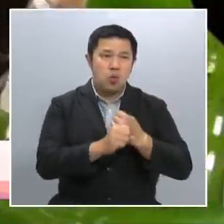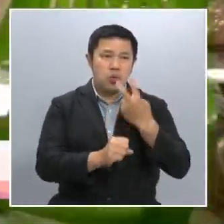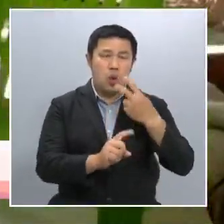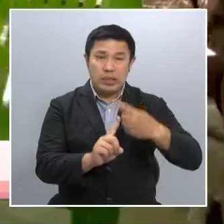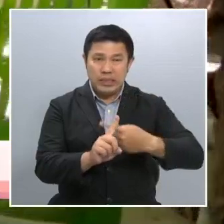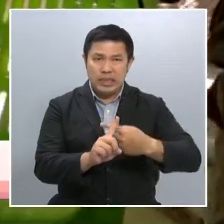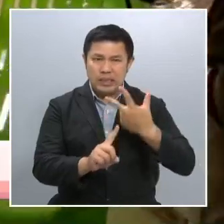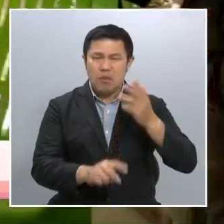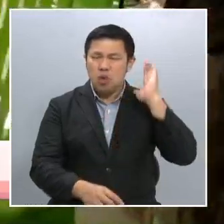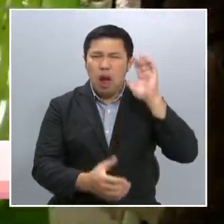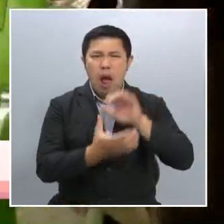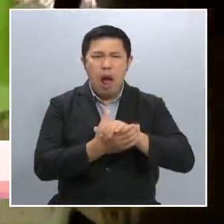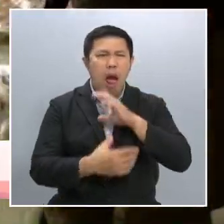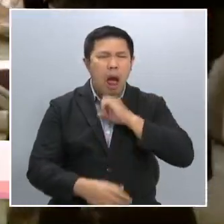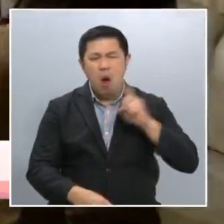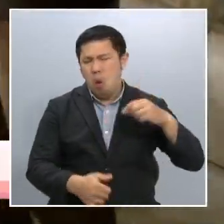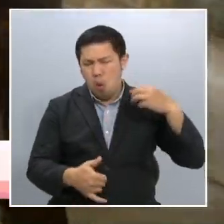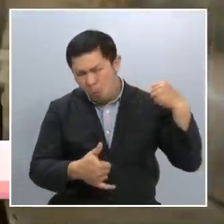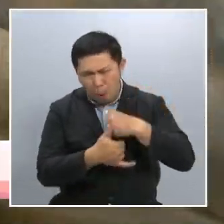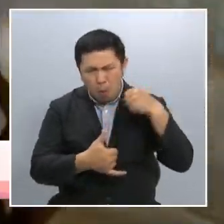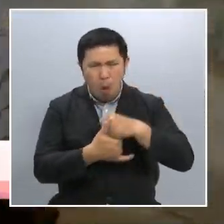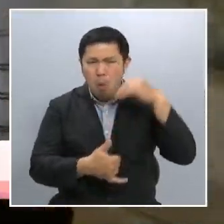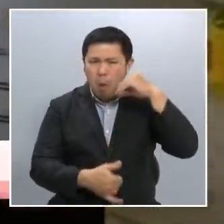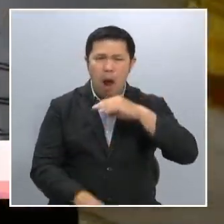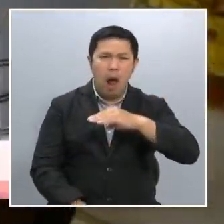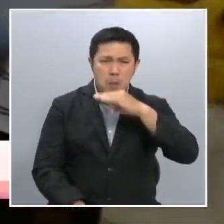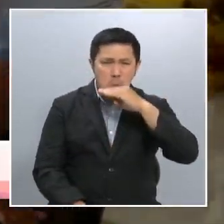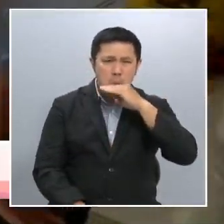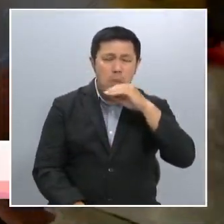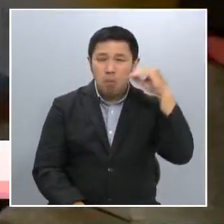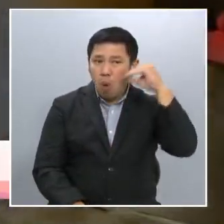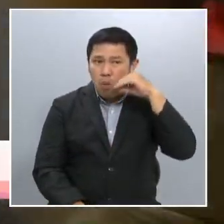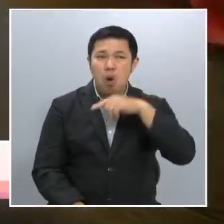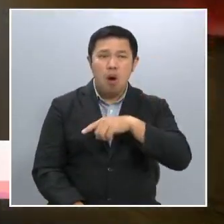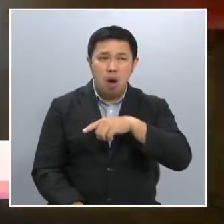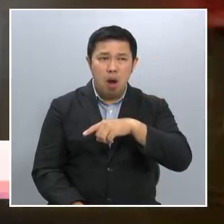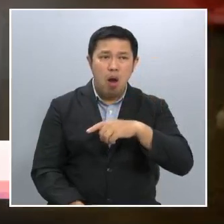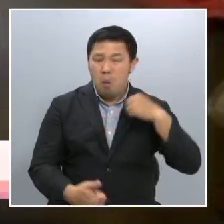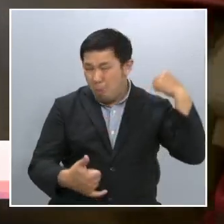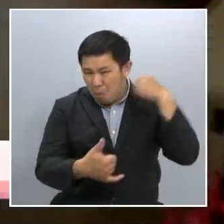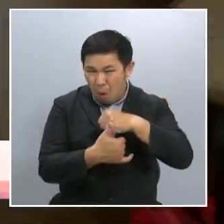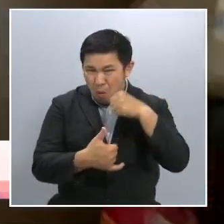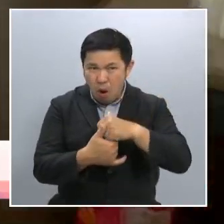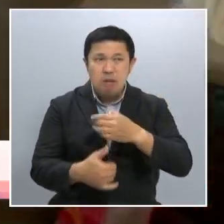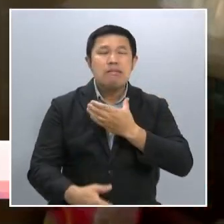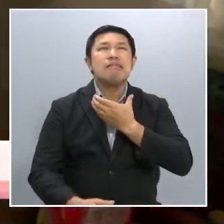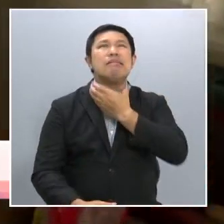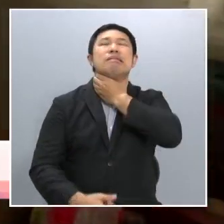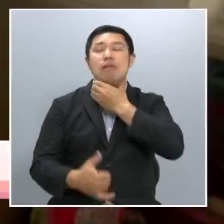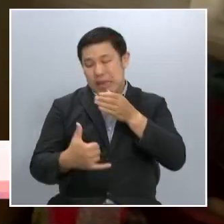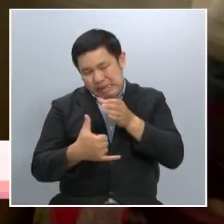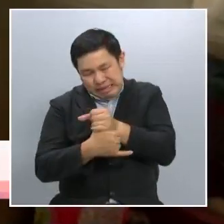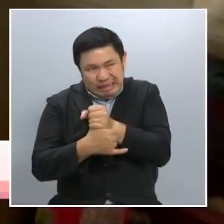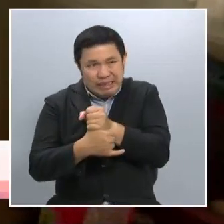จะถูกอดีตสามีทำร้ายร่างกายเป็นประจำเพราะความหึงหวงแล้วทุกครั้งที่ทำร้ายร่างกายจะถูกบีบคอแล้วก็เ